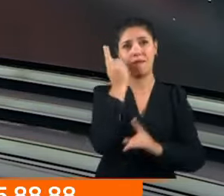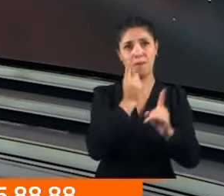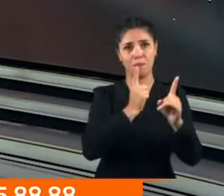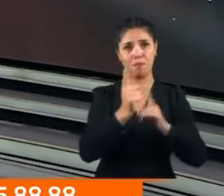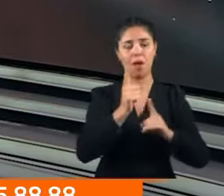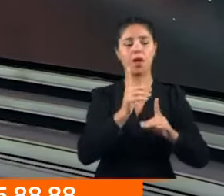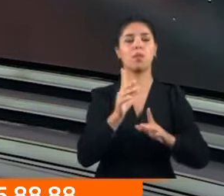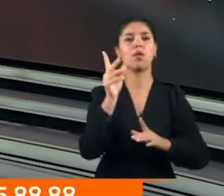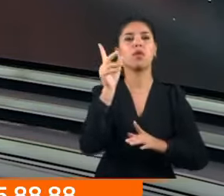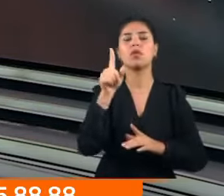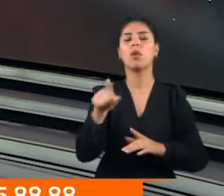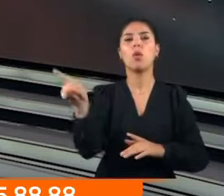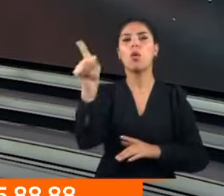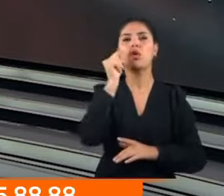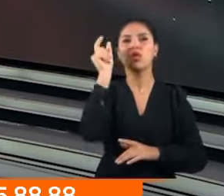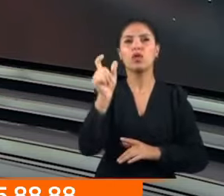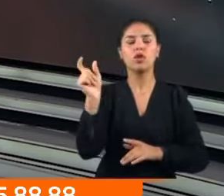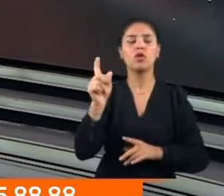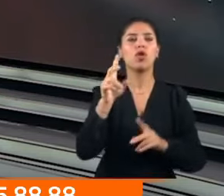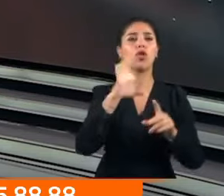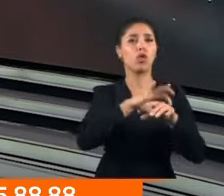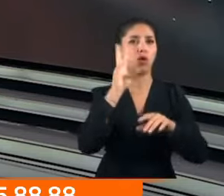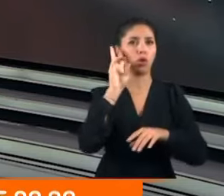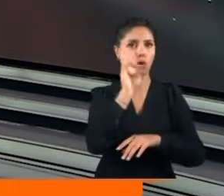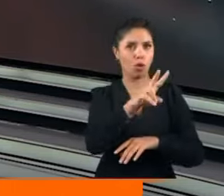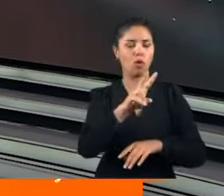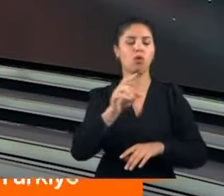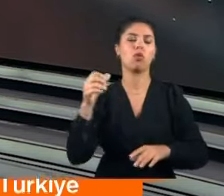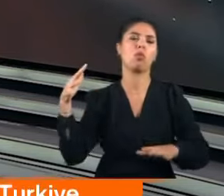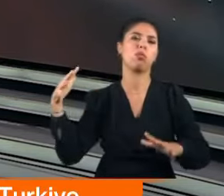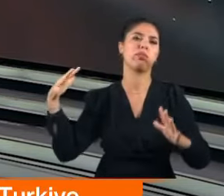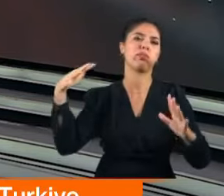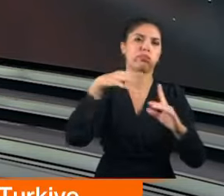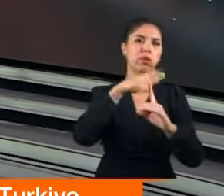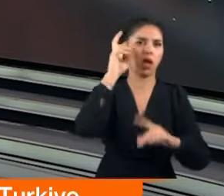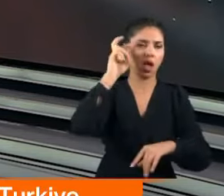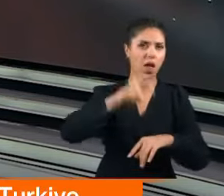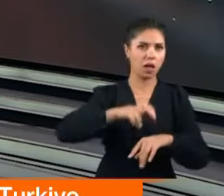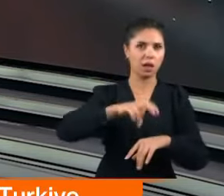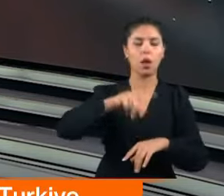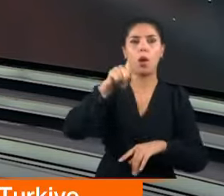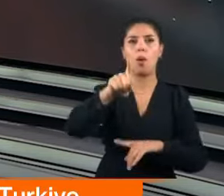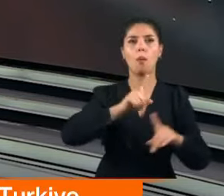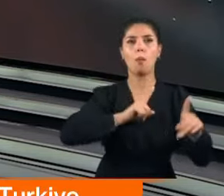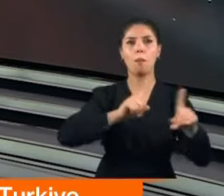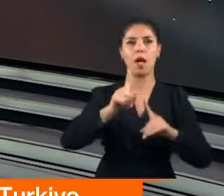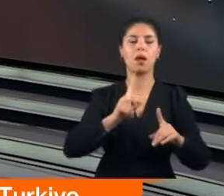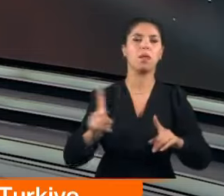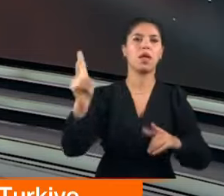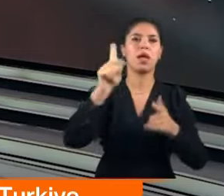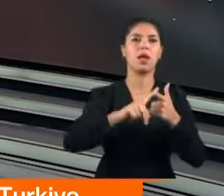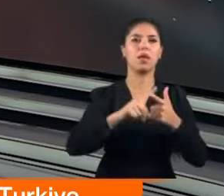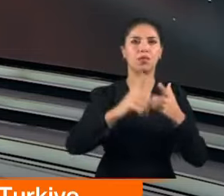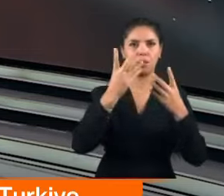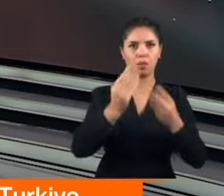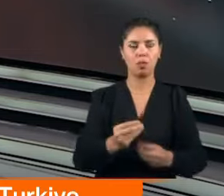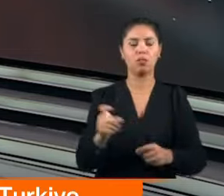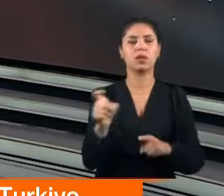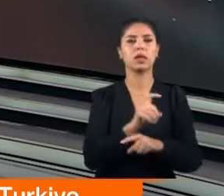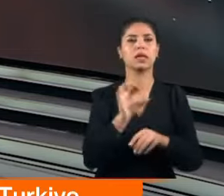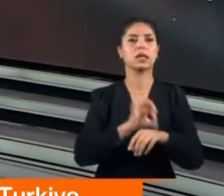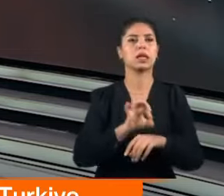canı yananlar o doktoru görünce dayanamayıp üzerine yürümüştü hatırlarsanız. O davada mahkeme ikinci kez kuruldu bugün ve gergin